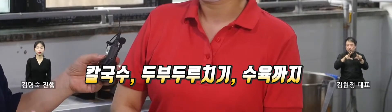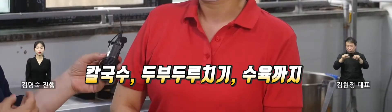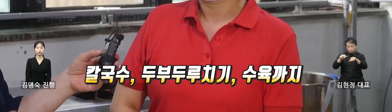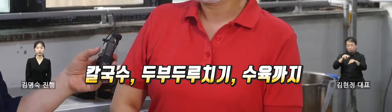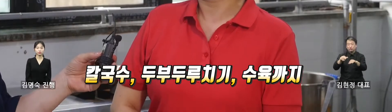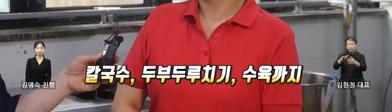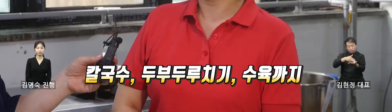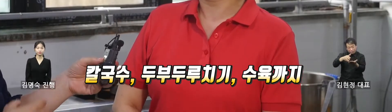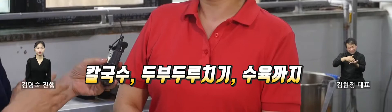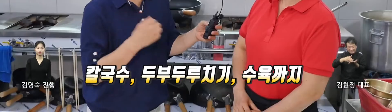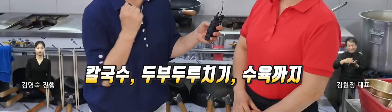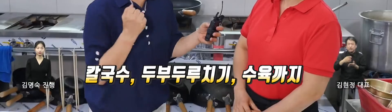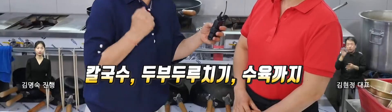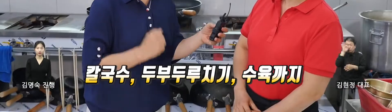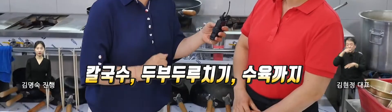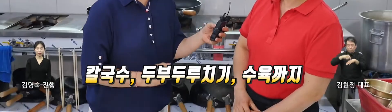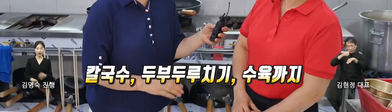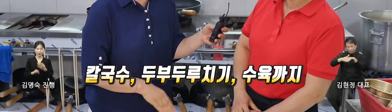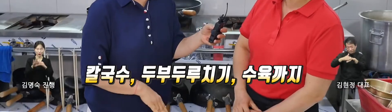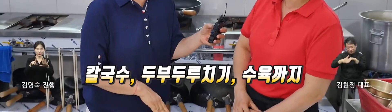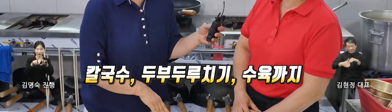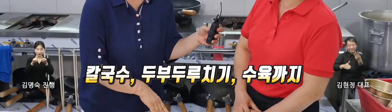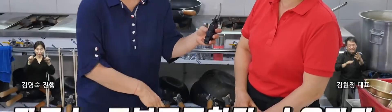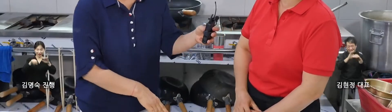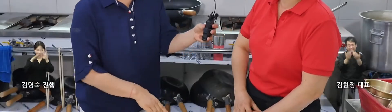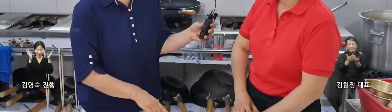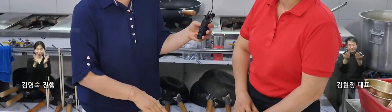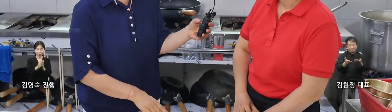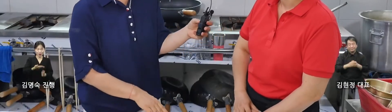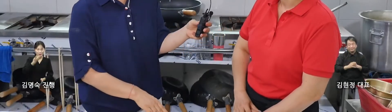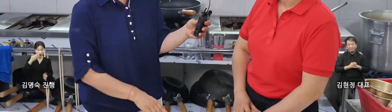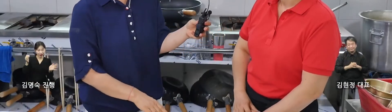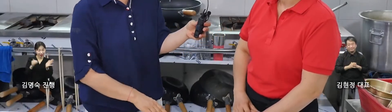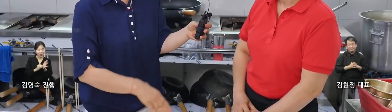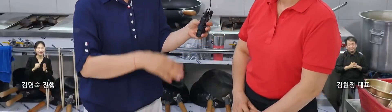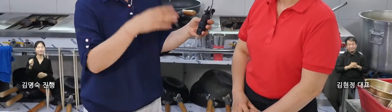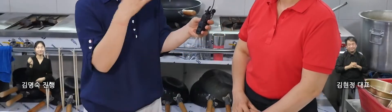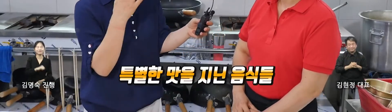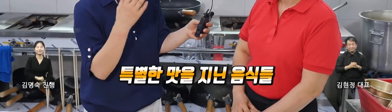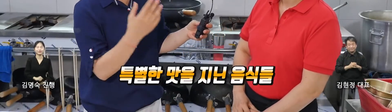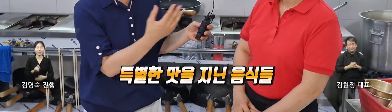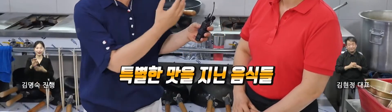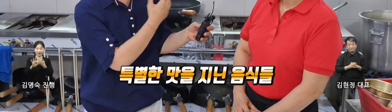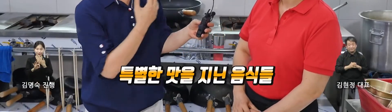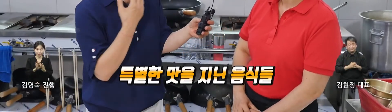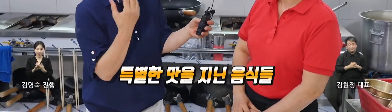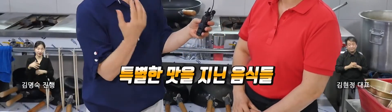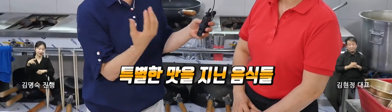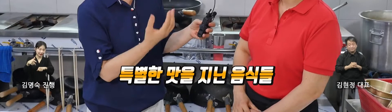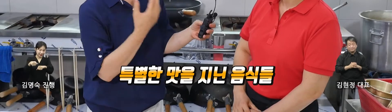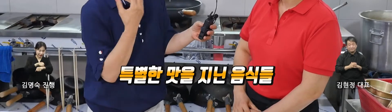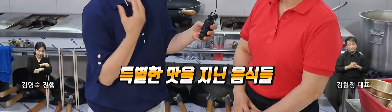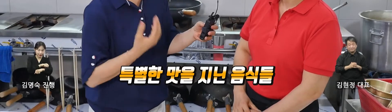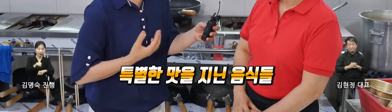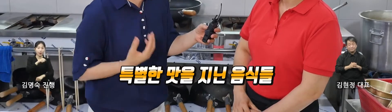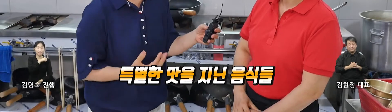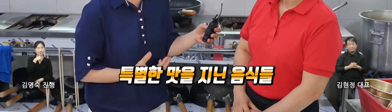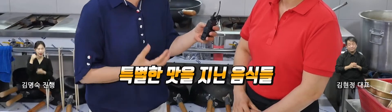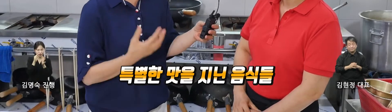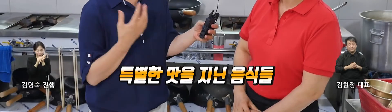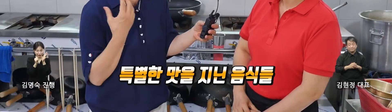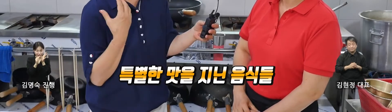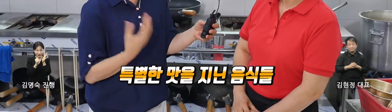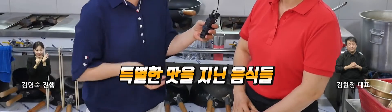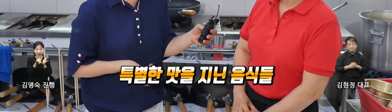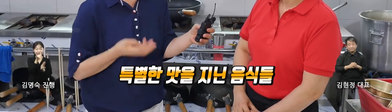수육이요. 그럼 오늘 여기 있는 거 다 맛보는 거예요. 네네네. 자, 그러면은 특별한 맛의 비법을